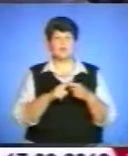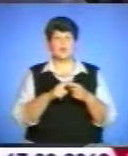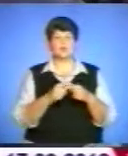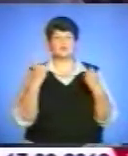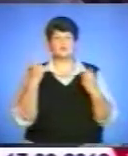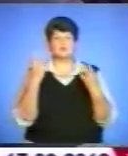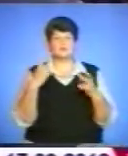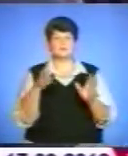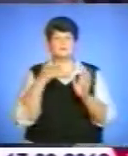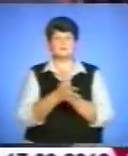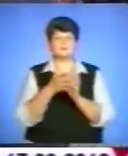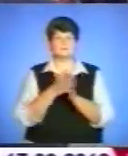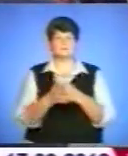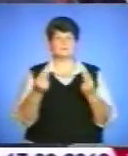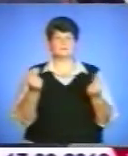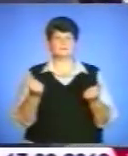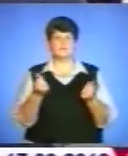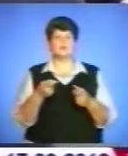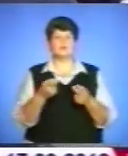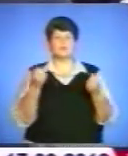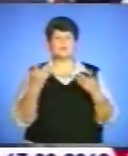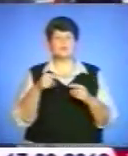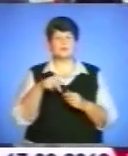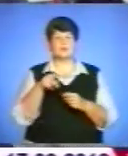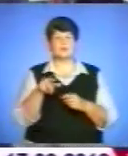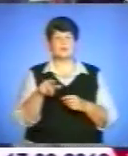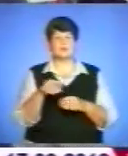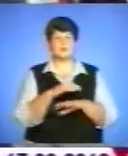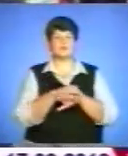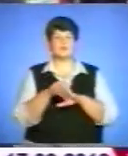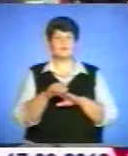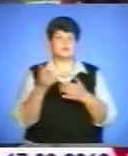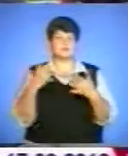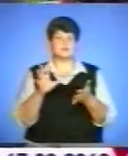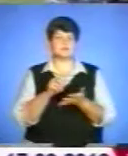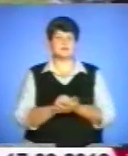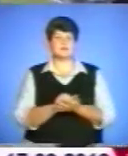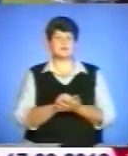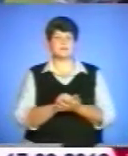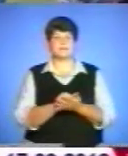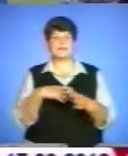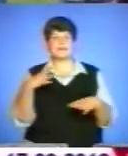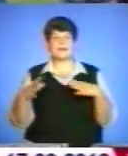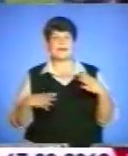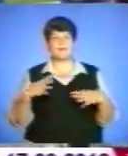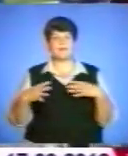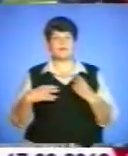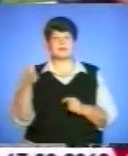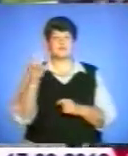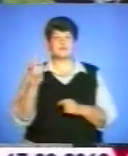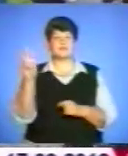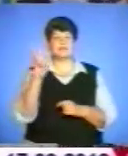затрати. Тут просто вийшов на вулицю і займаєшся. Тренування десь 2-3